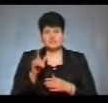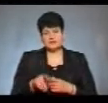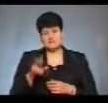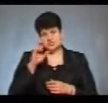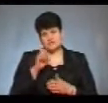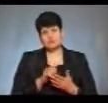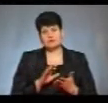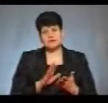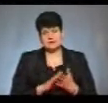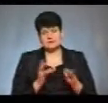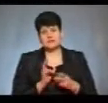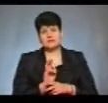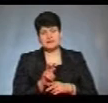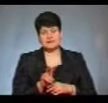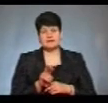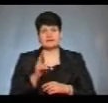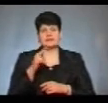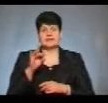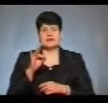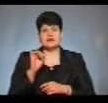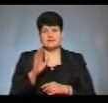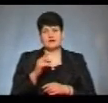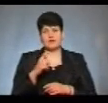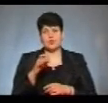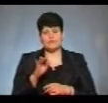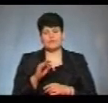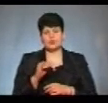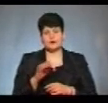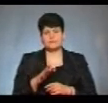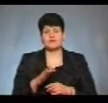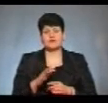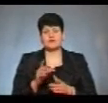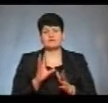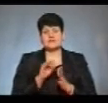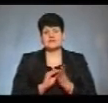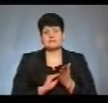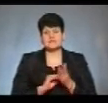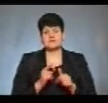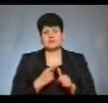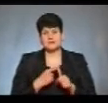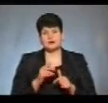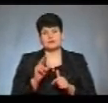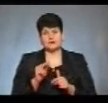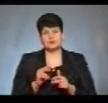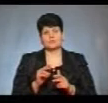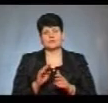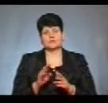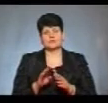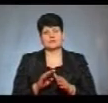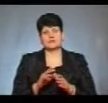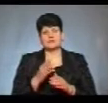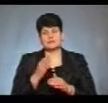реєстрі виборців, потрібно зайти на сайт drv.gov.ua. Потрібно ввести прізвище, ім'я, дату народження, електронну пошту і